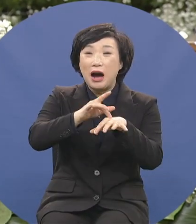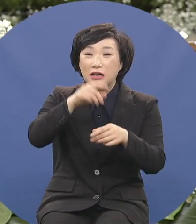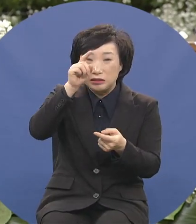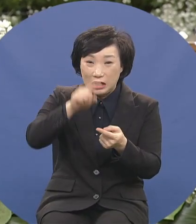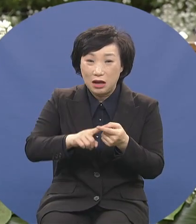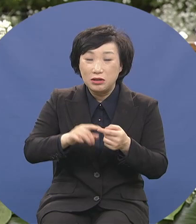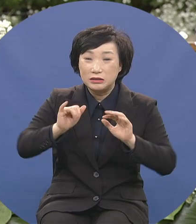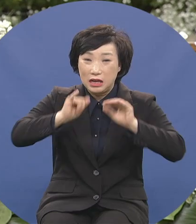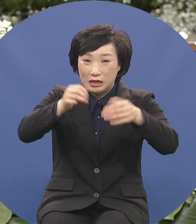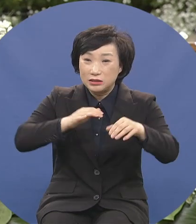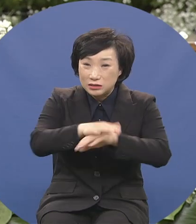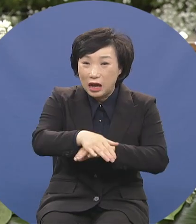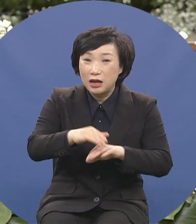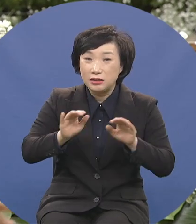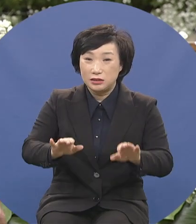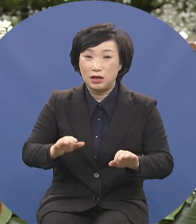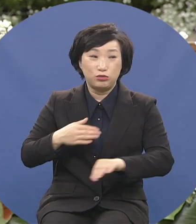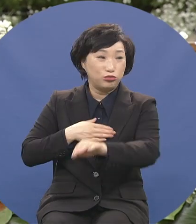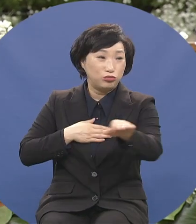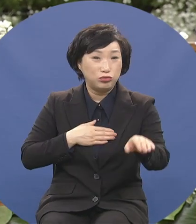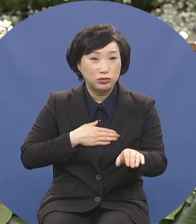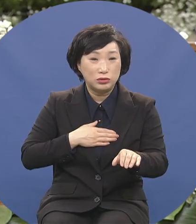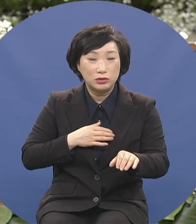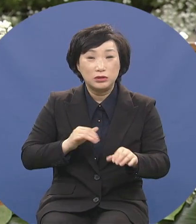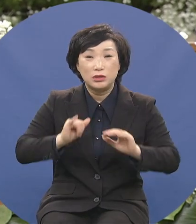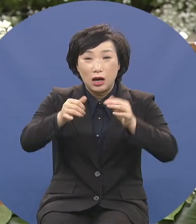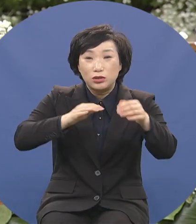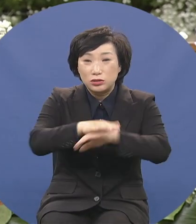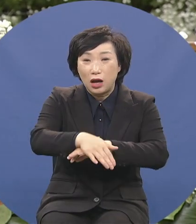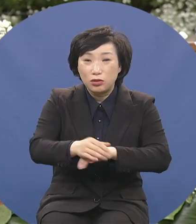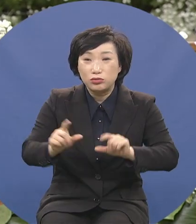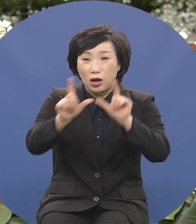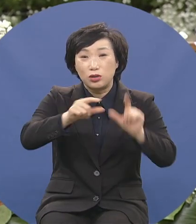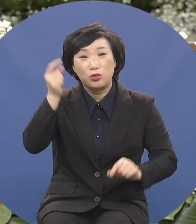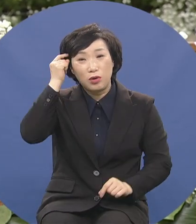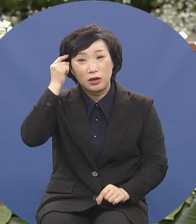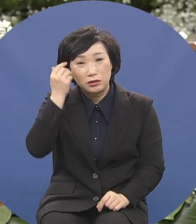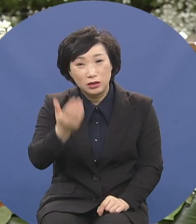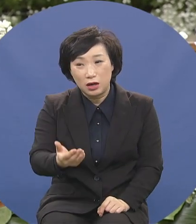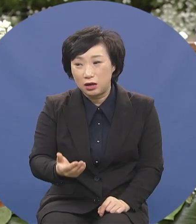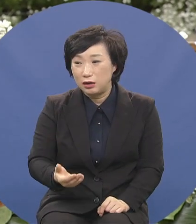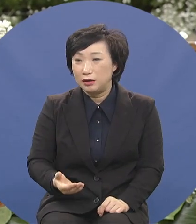마귀적이고 세상적이고 세속적인 까닭이 무엇인가?